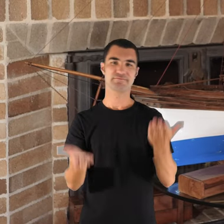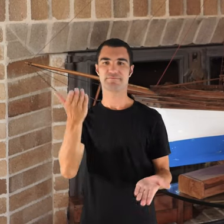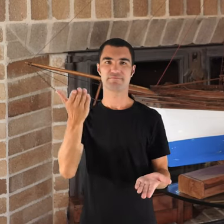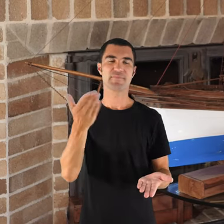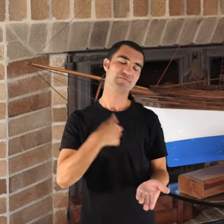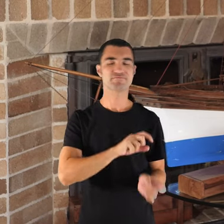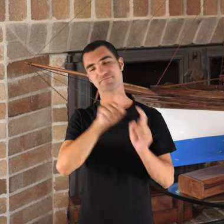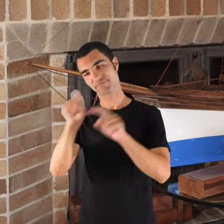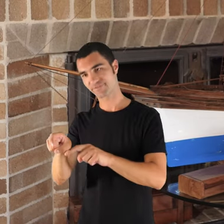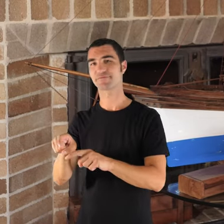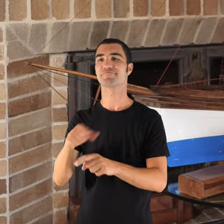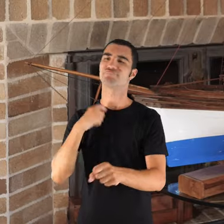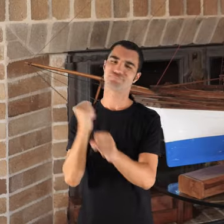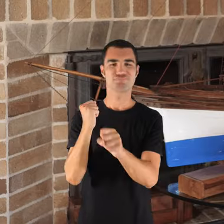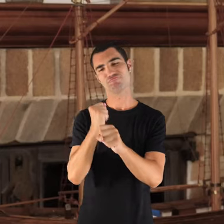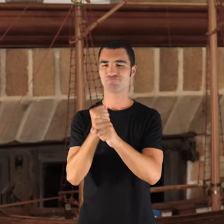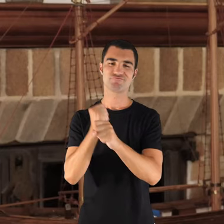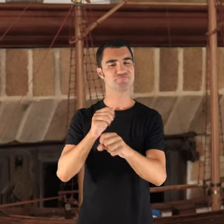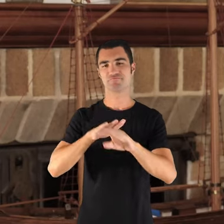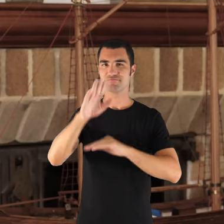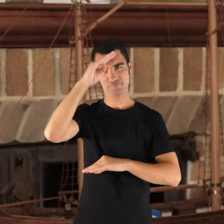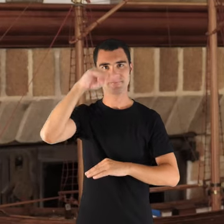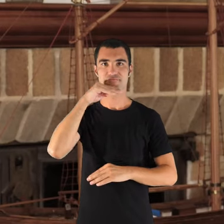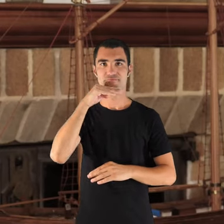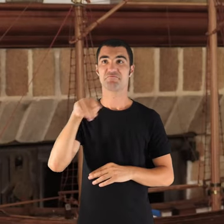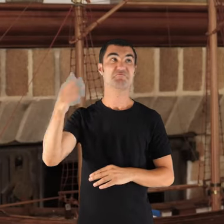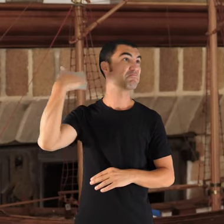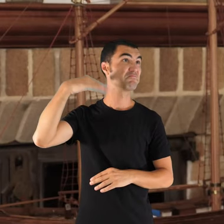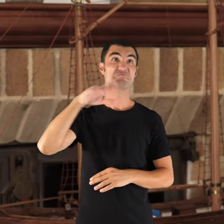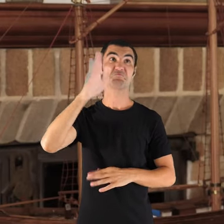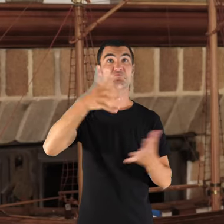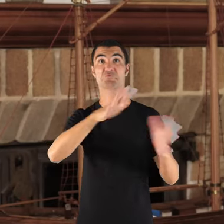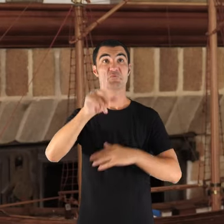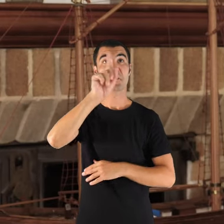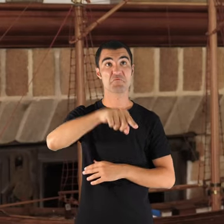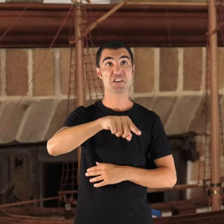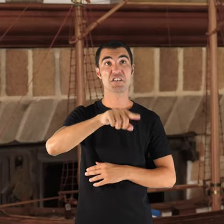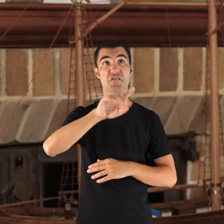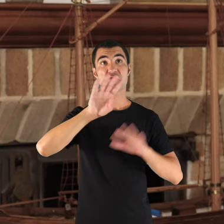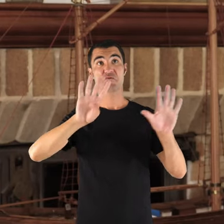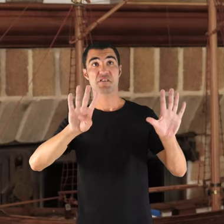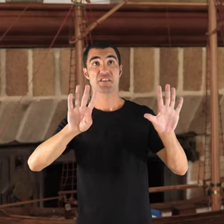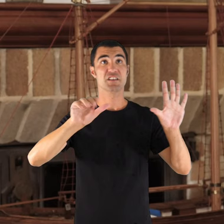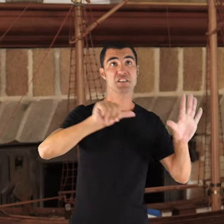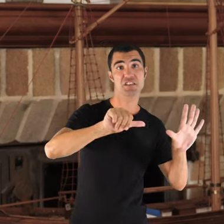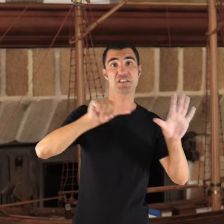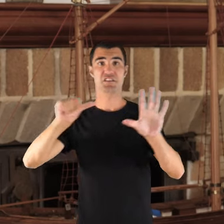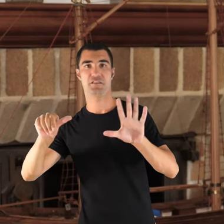venir aquí, ja me vaig posar a fer feina amb mon pare. Això era damunt del 66,